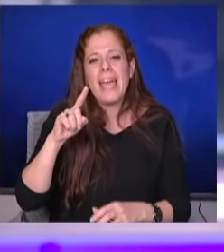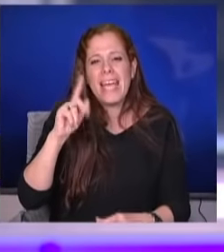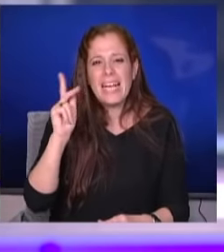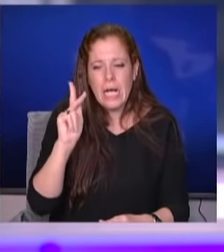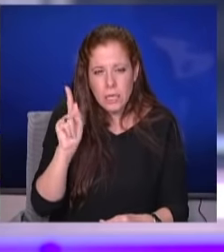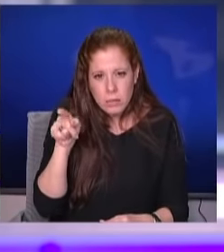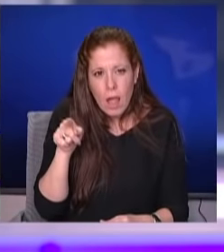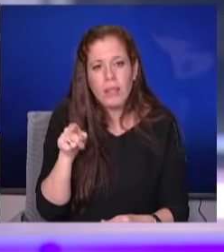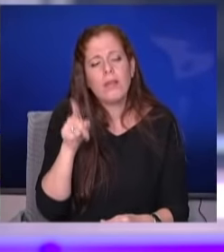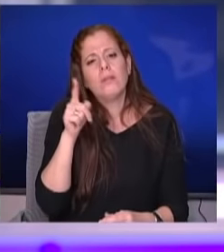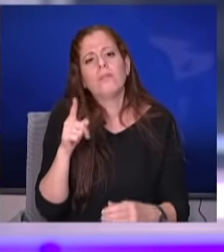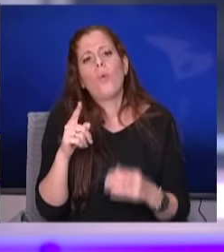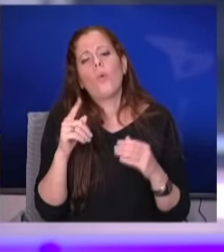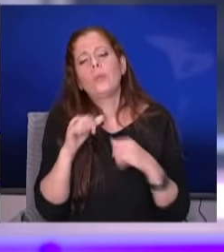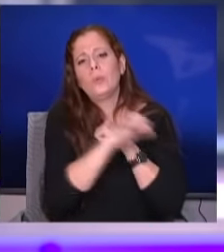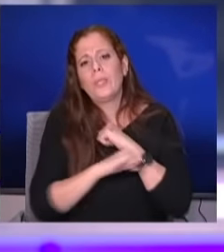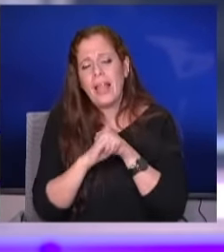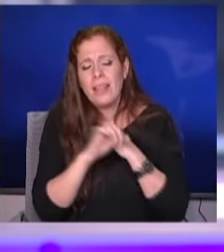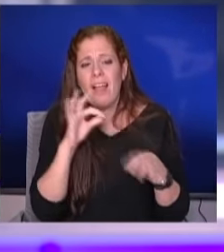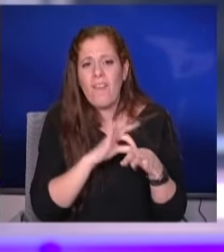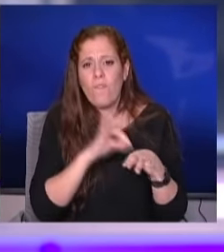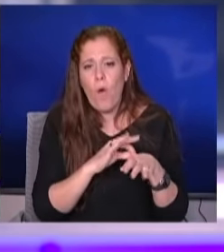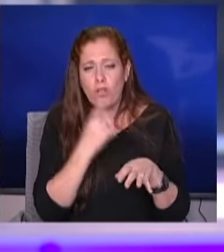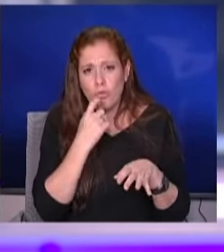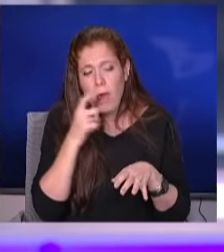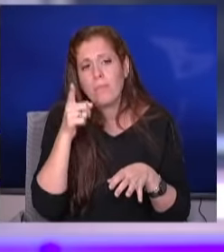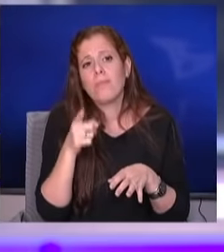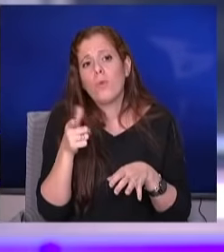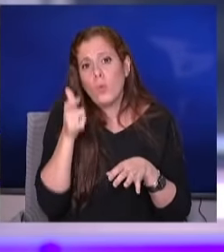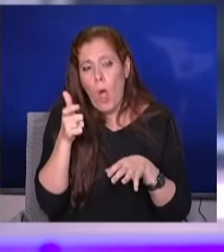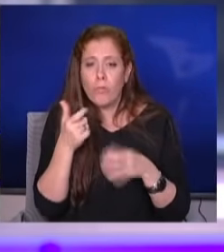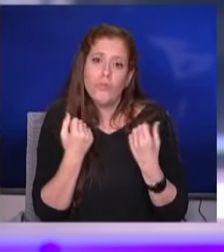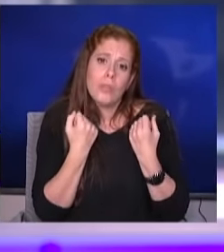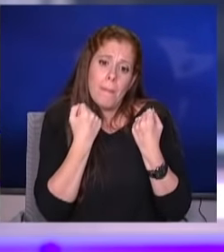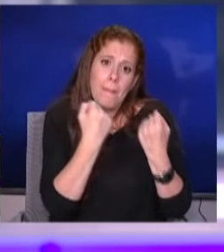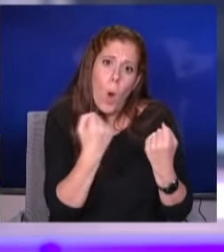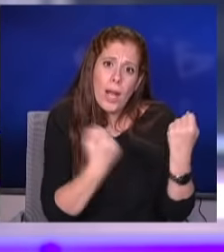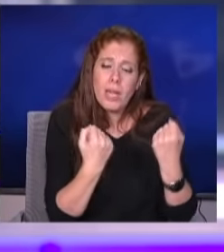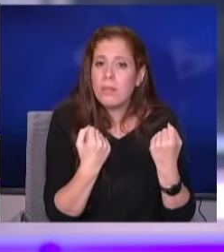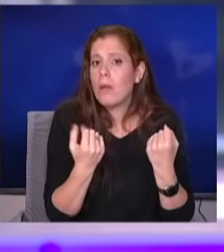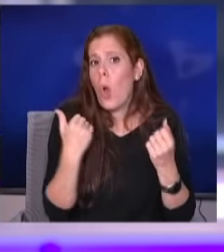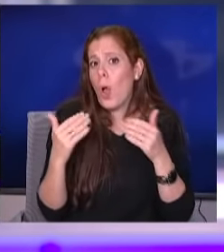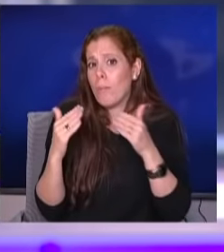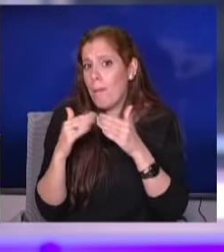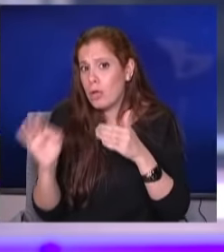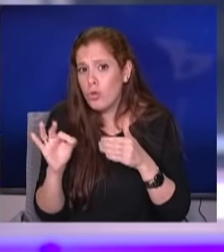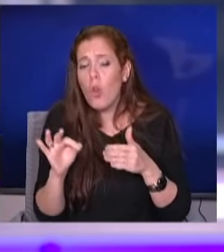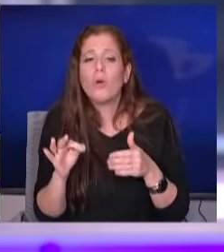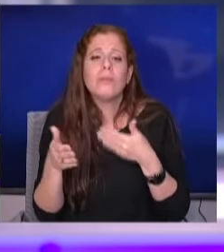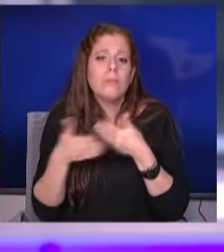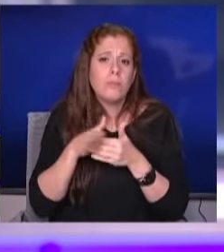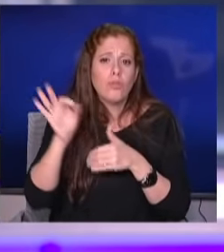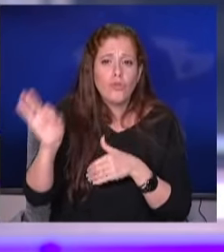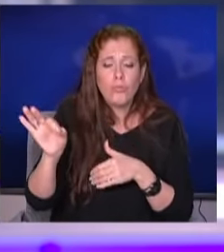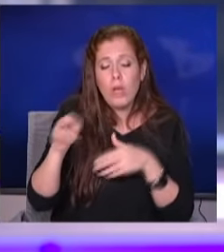קוג'אשווילי, סטודנט לרפואת שיניים, נורה בשעה שנסע במכונית לא הרחק מביתו. הוא הותיר אחריו אישה ותינוק. השלטונות